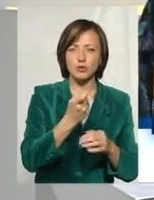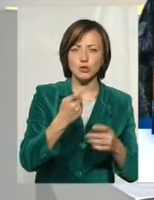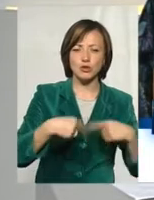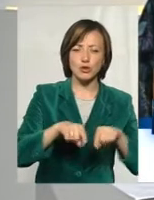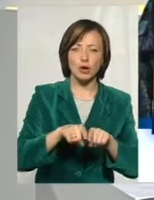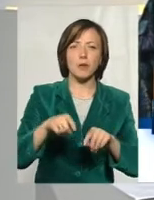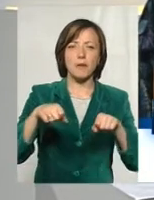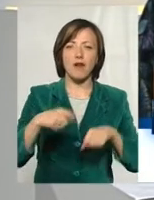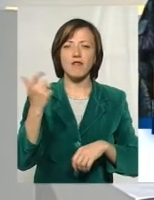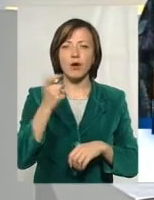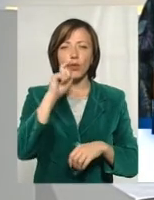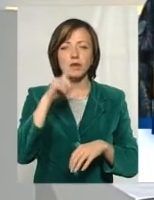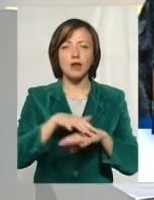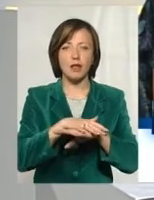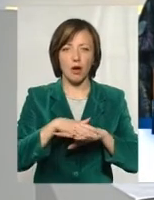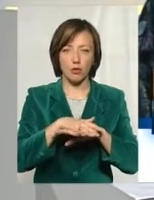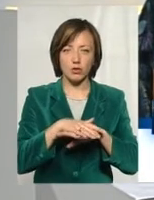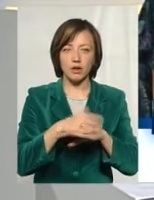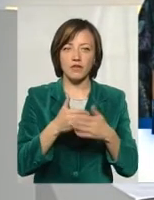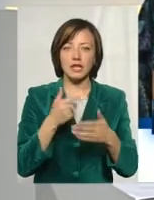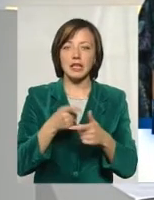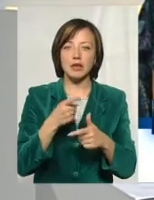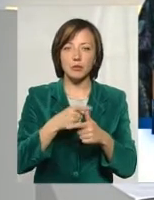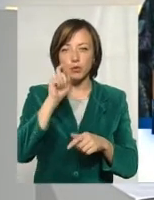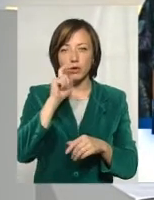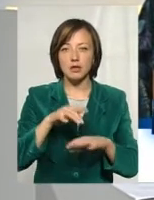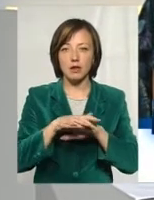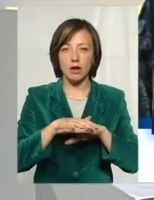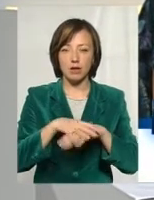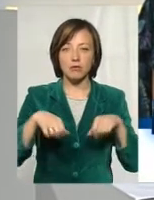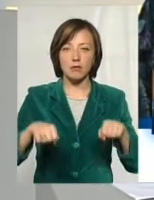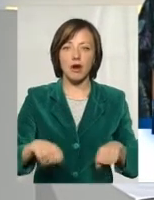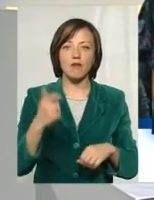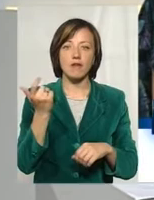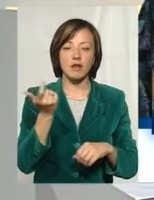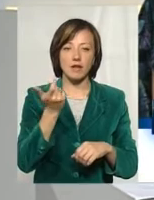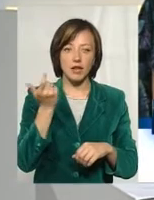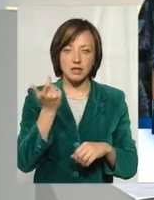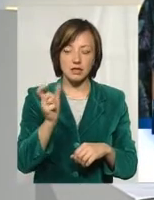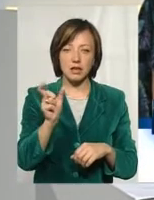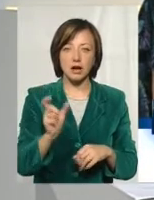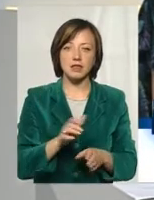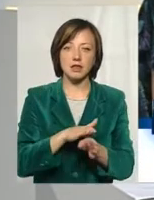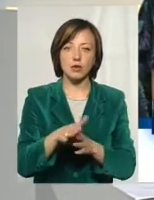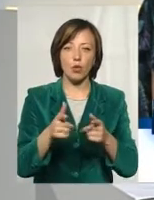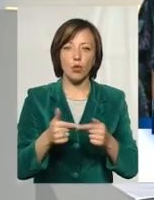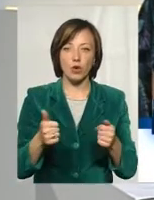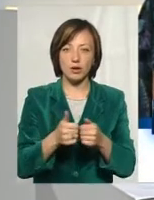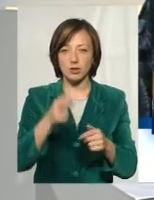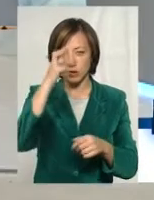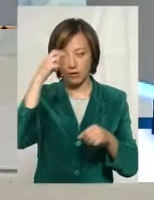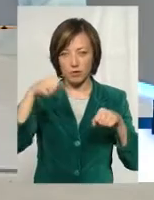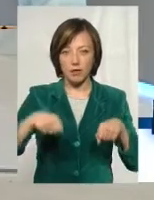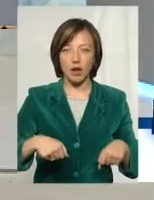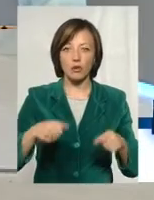права власності українського народу. Від імені українського народу право власника здійснюють органи державної влади